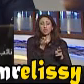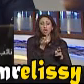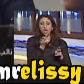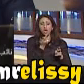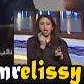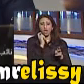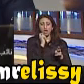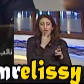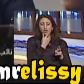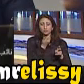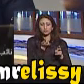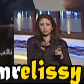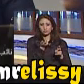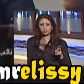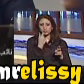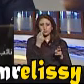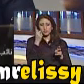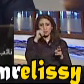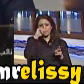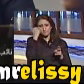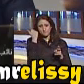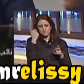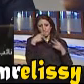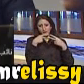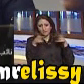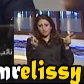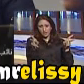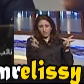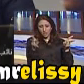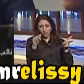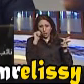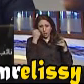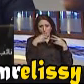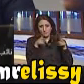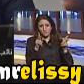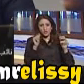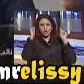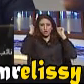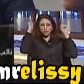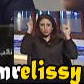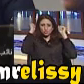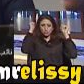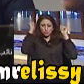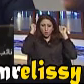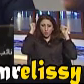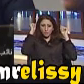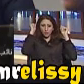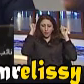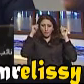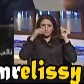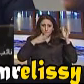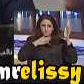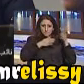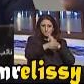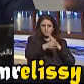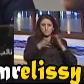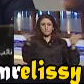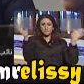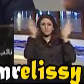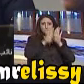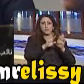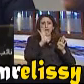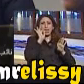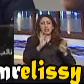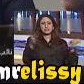وحصل امبارح فعلا ان تم فتحه وجيك بعض الشباب الثورة تم صرف القائدين على غلطه